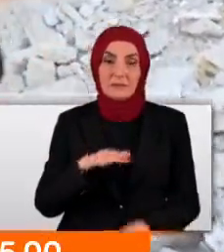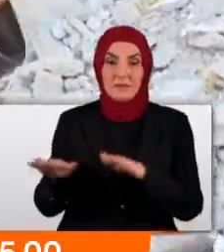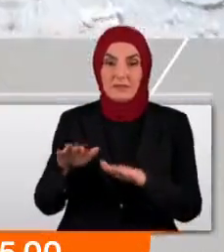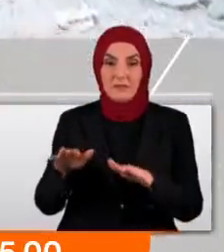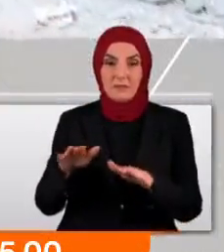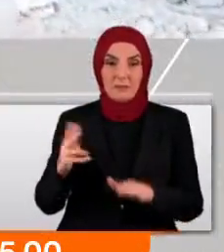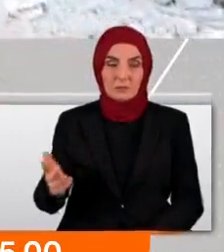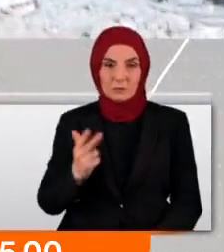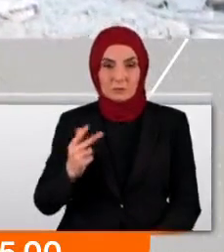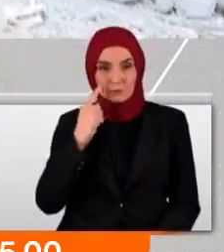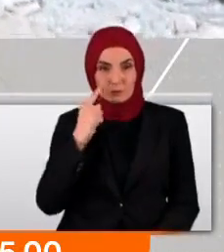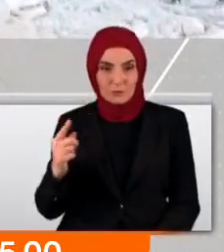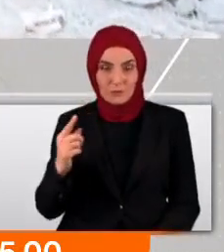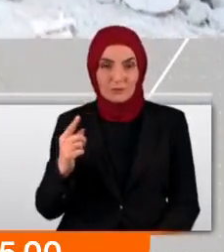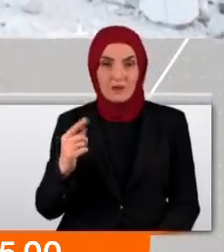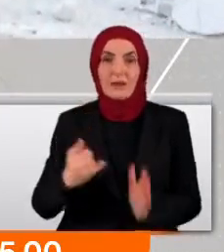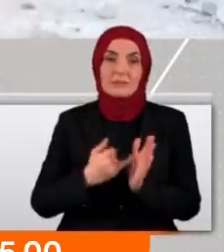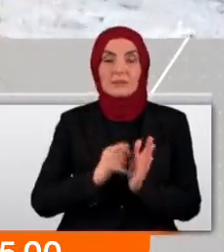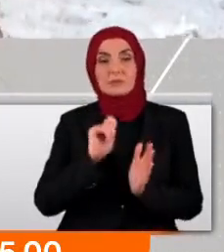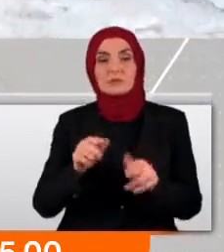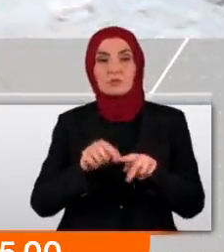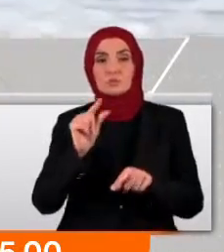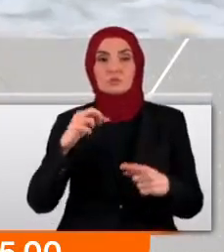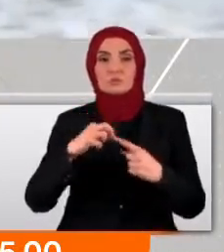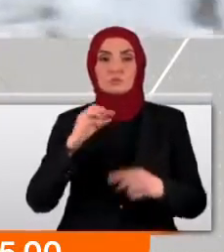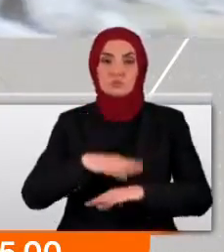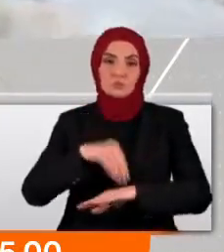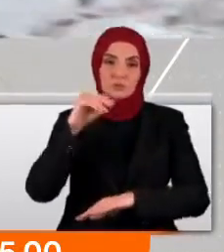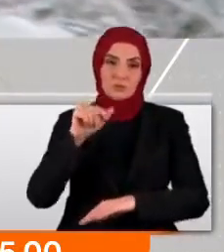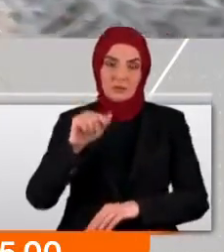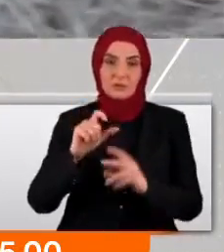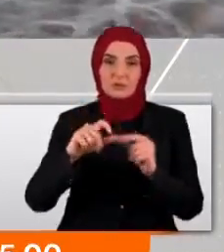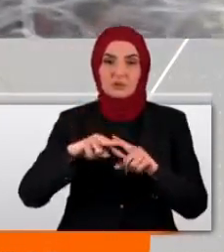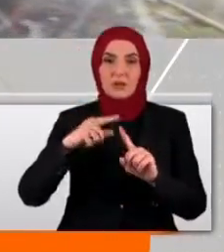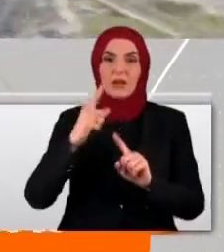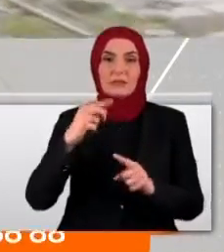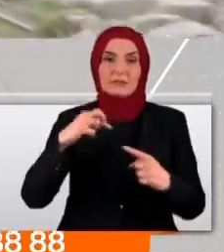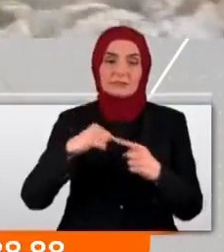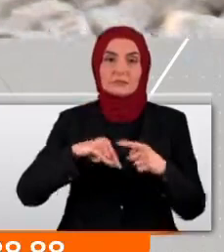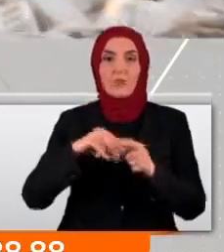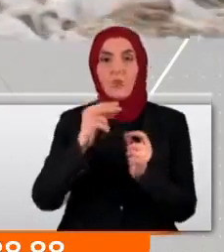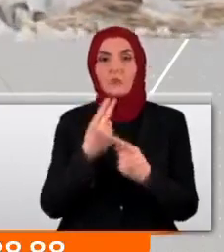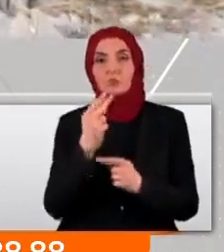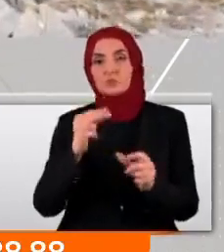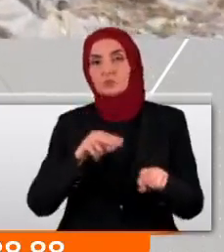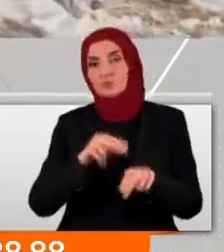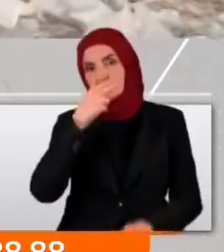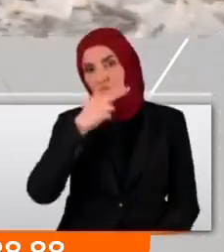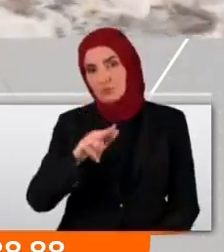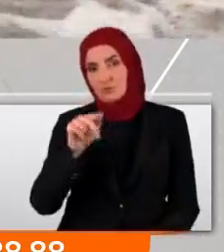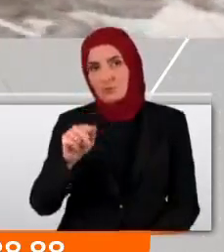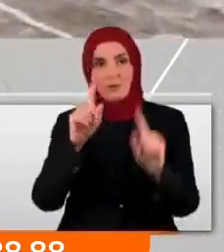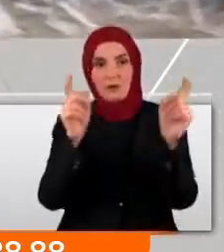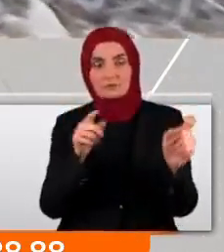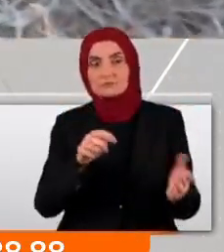bağlı Şatırhöyük köyünü de haritadan sildi. İşte burası bir zamanlar köyün merkeziydi.